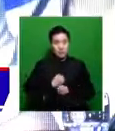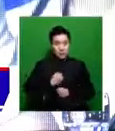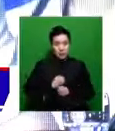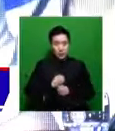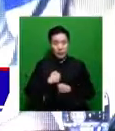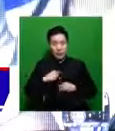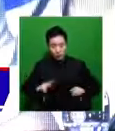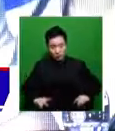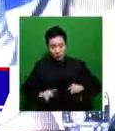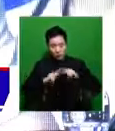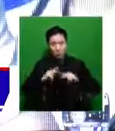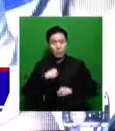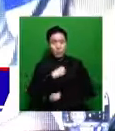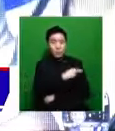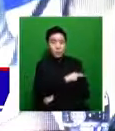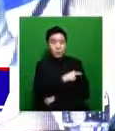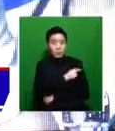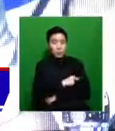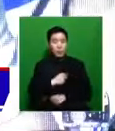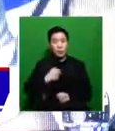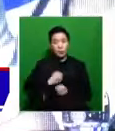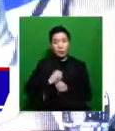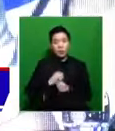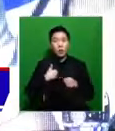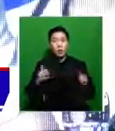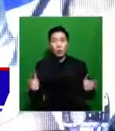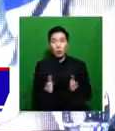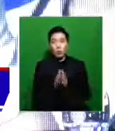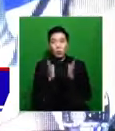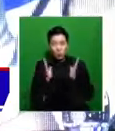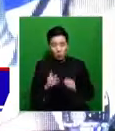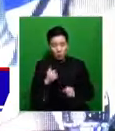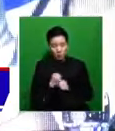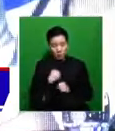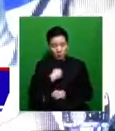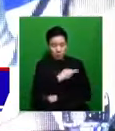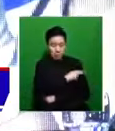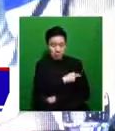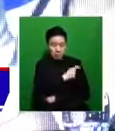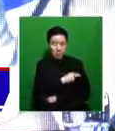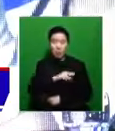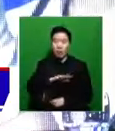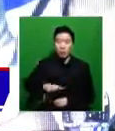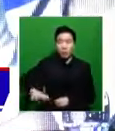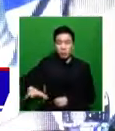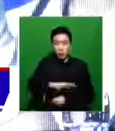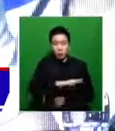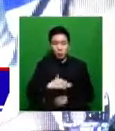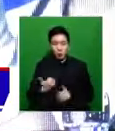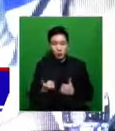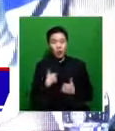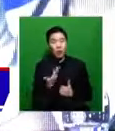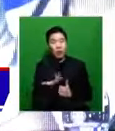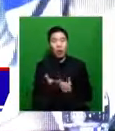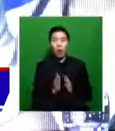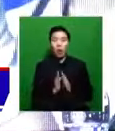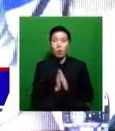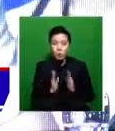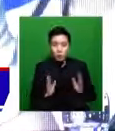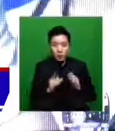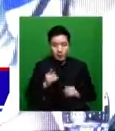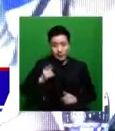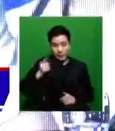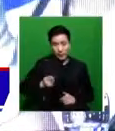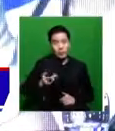ครับตลอดจนบุคลากรการแพทย์การสาธารณสุขทุกท่านนะครับขอกราบขอบพระคุณจริงๆ